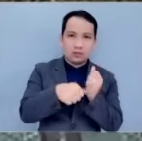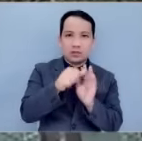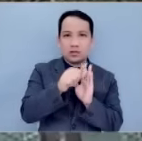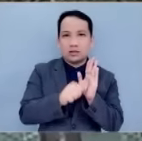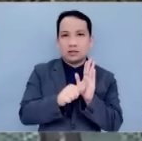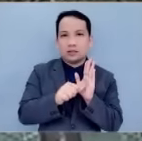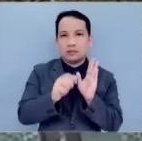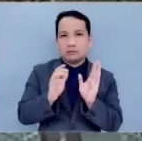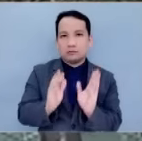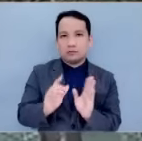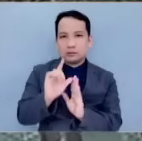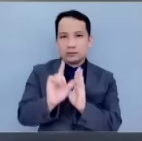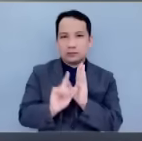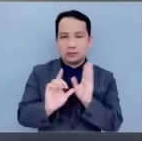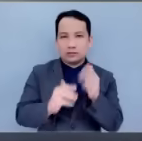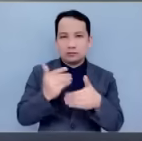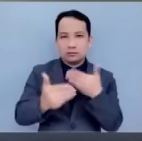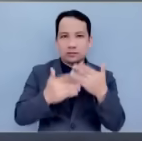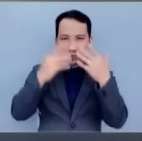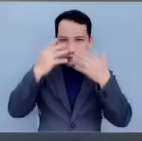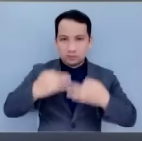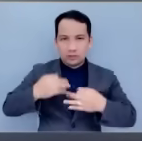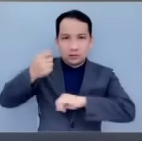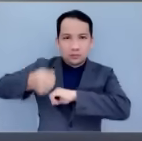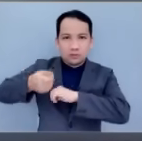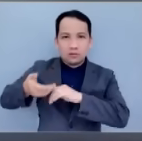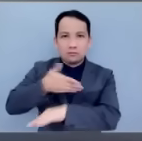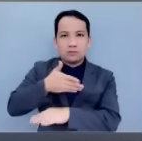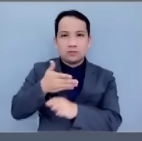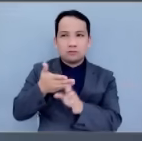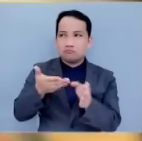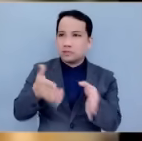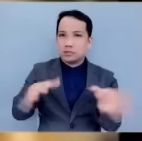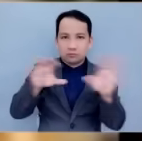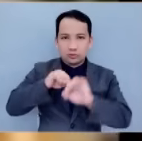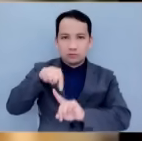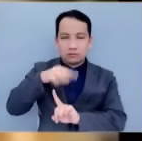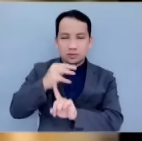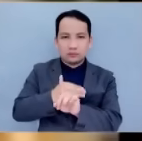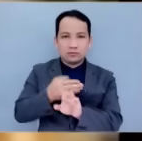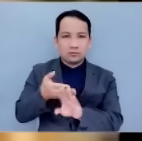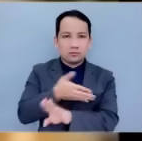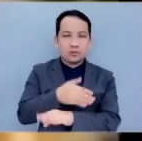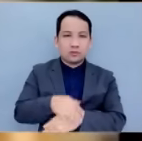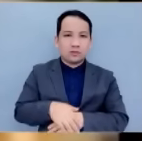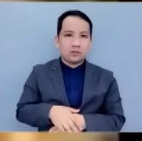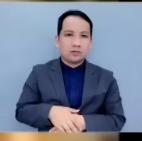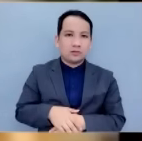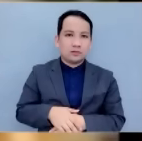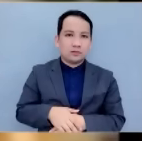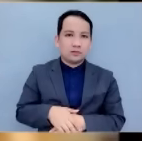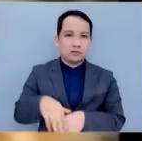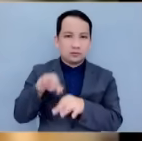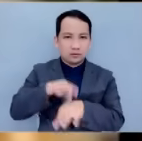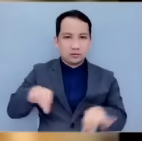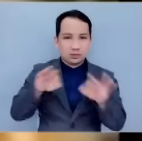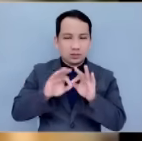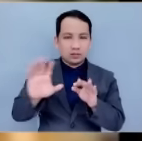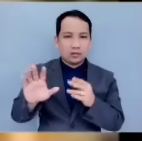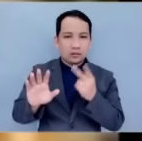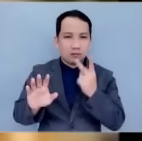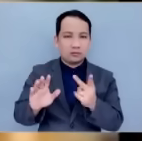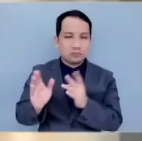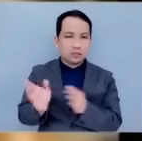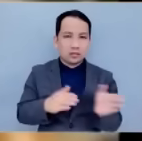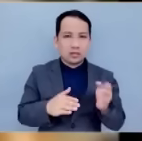DFA, posible raw na magkadesisyon na ang kaso bago matapos ang buwan. Of course, ang importante is to make sure that due process followed and that they